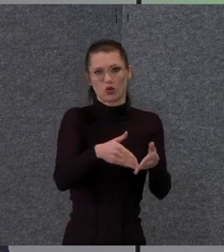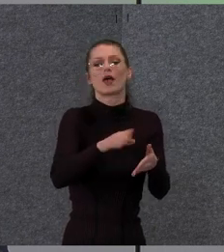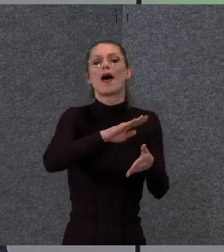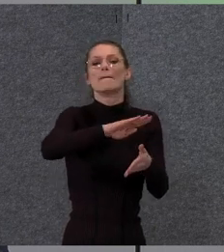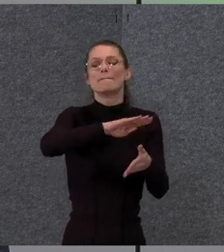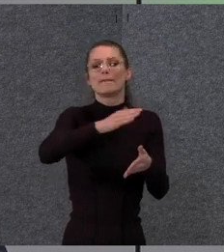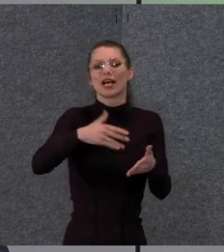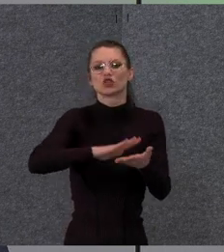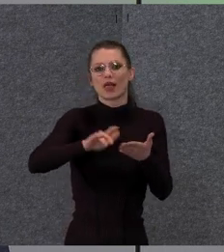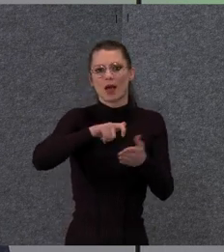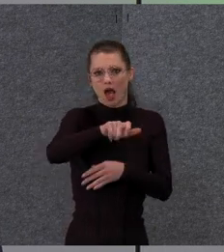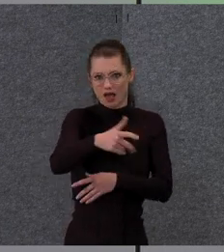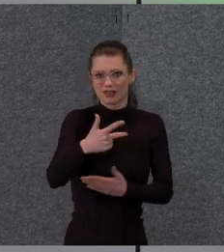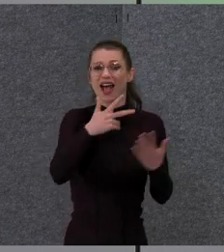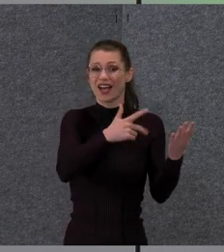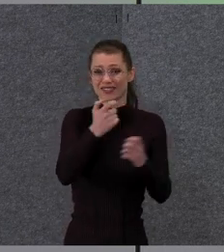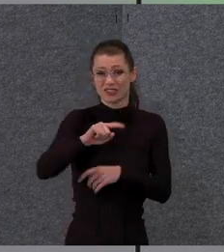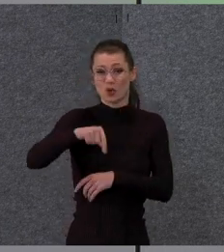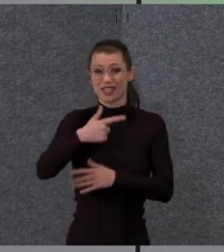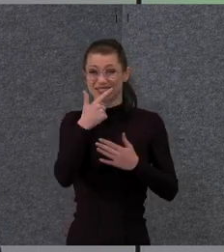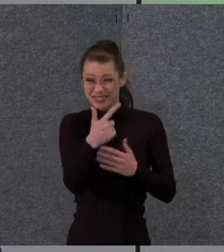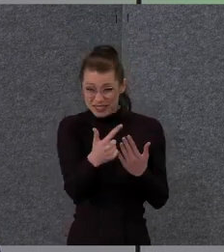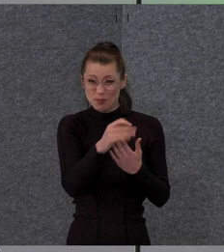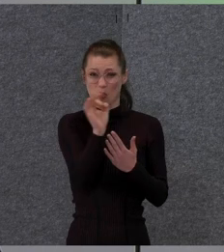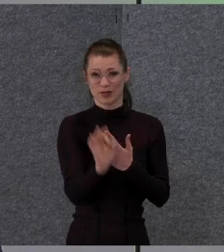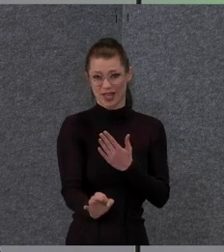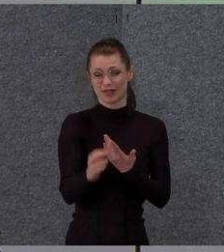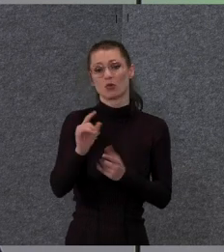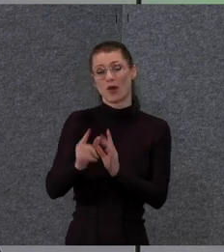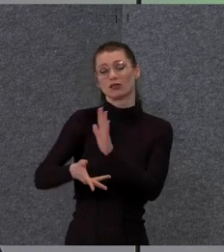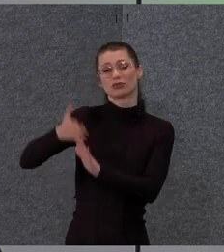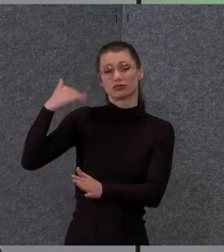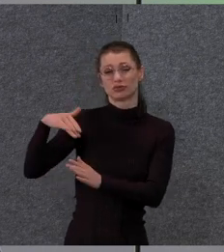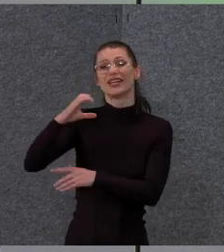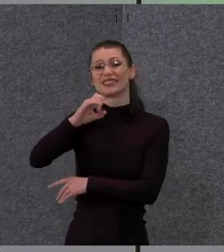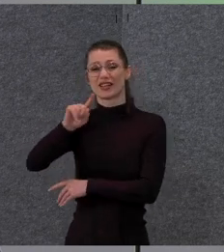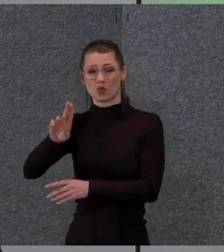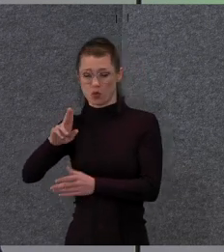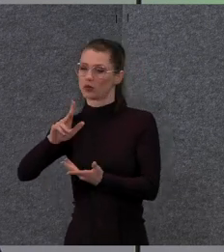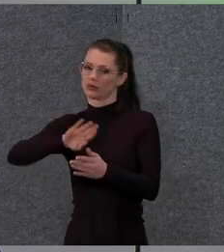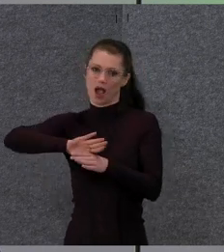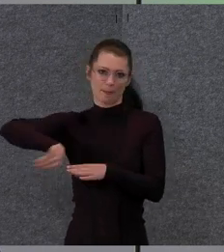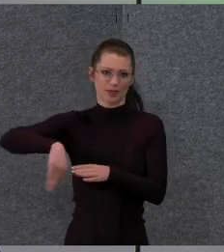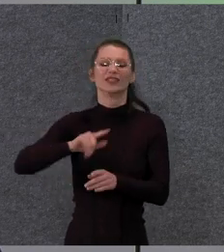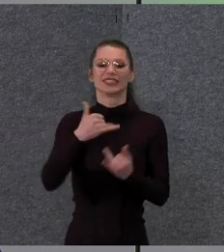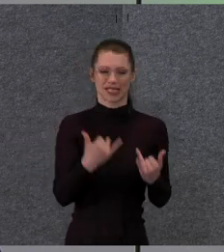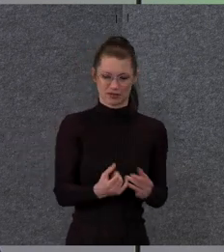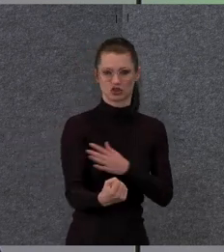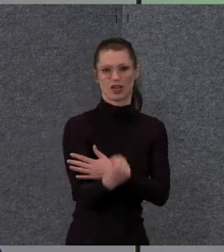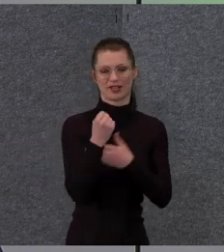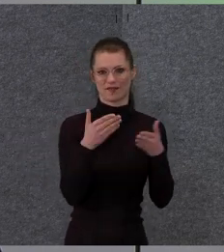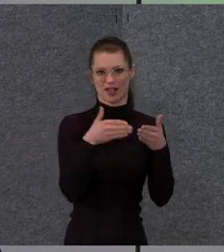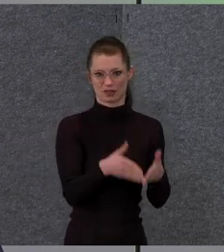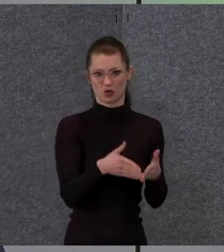Superergebnis von 28,7% eine jahrzehntelange CDU-Vorherrschaft abzulösen. Und wir sind jetzt stärkste Fraktion in